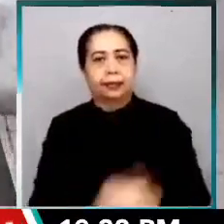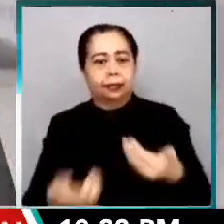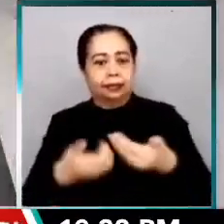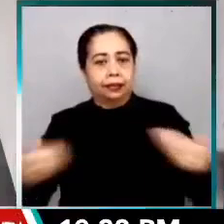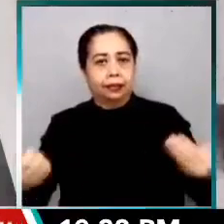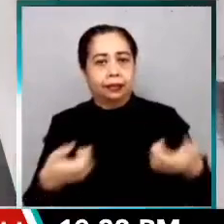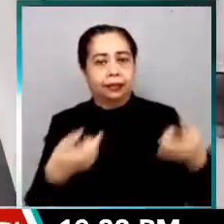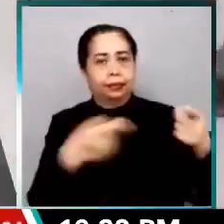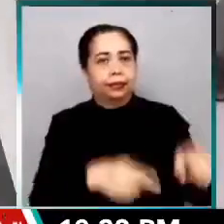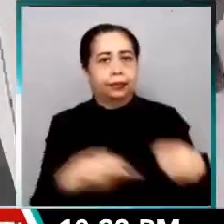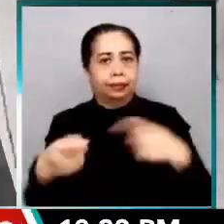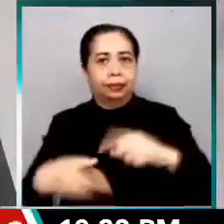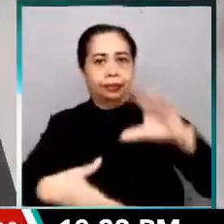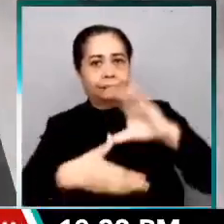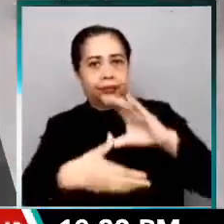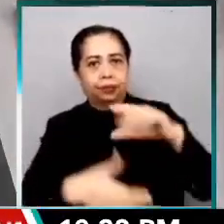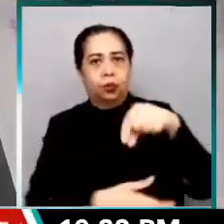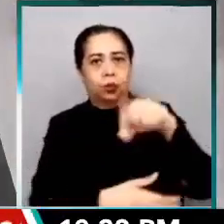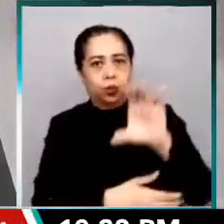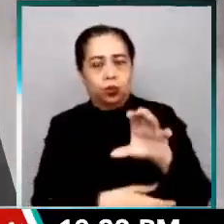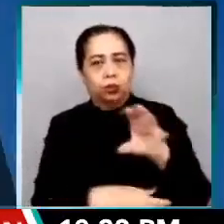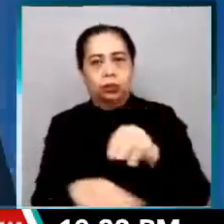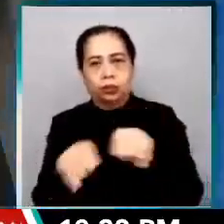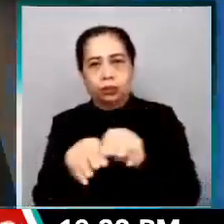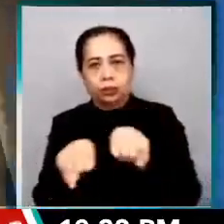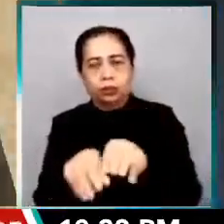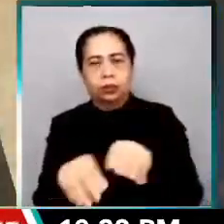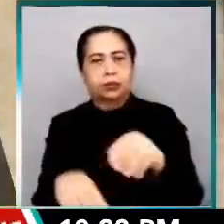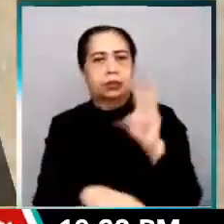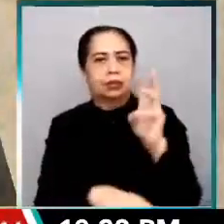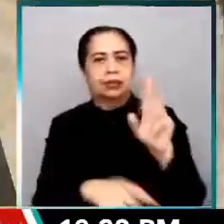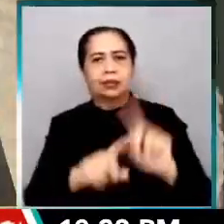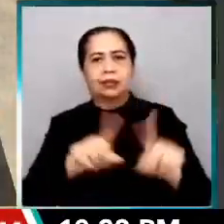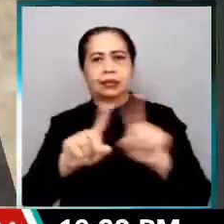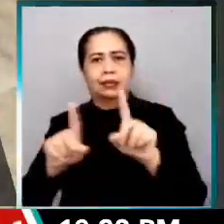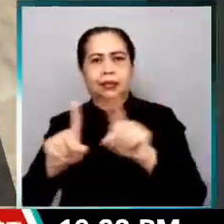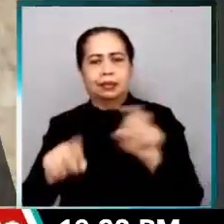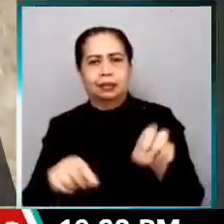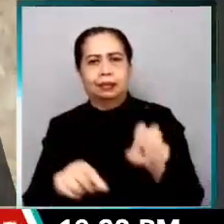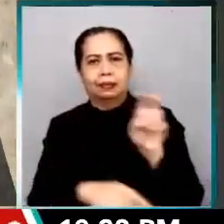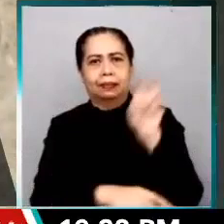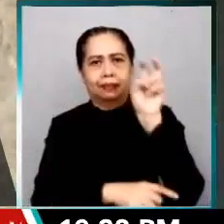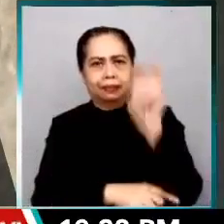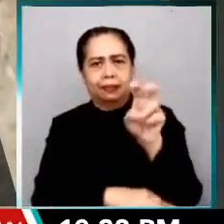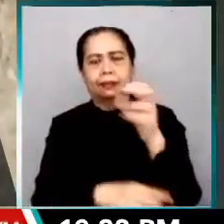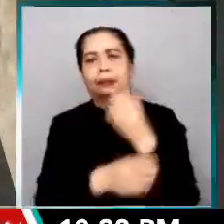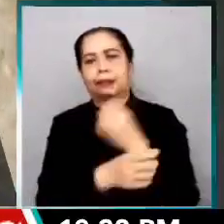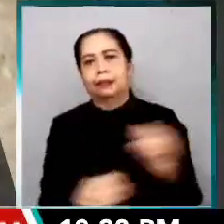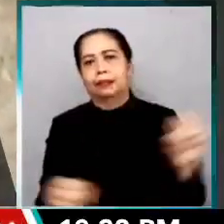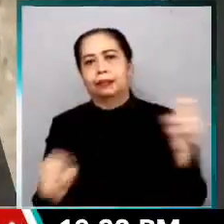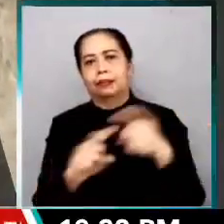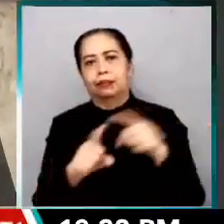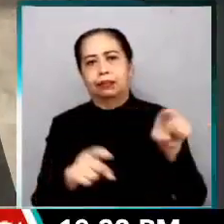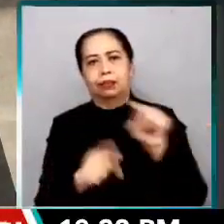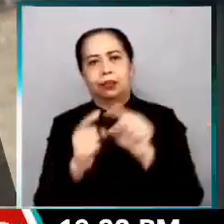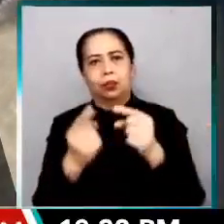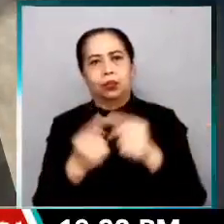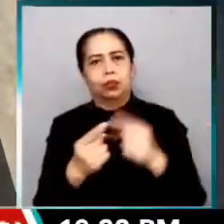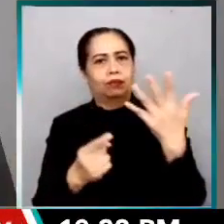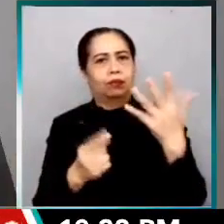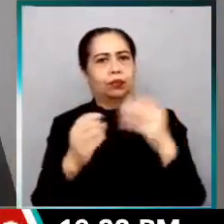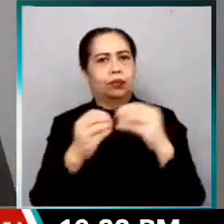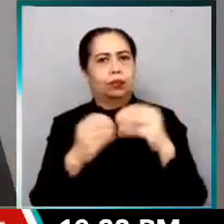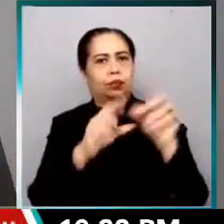Caloocan, Quezon City at Marikina, 6 na iba pang ball at Burmese python ang nailigtas ng Maritime Group sa 5 iba pang suspect na